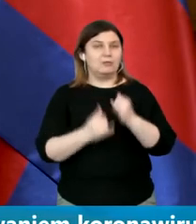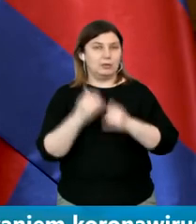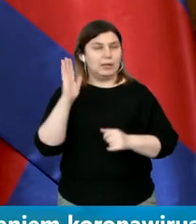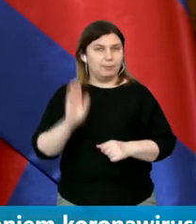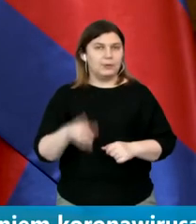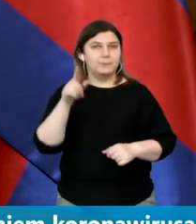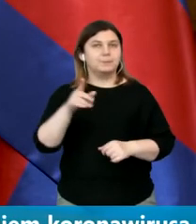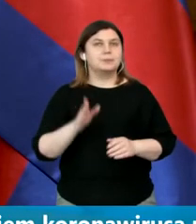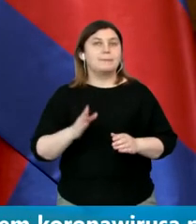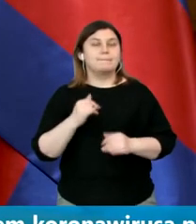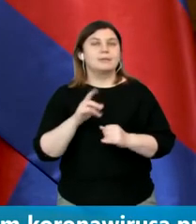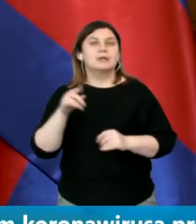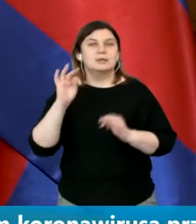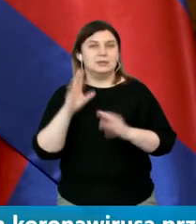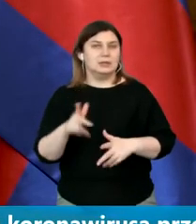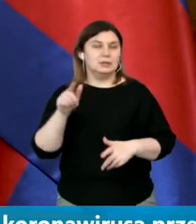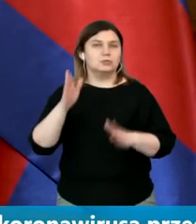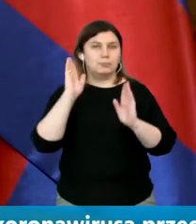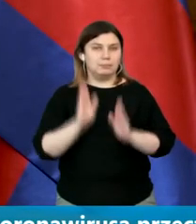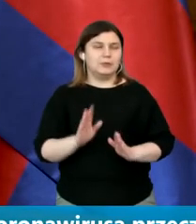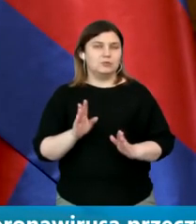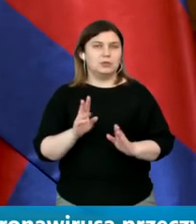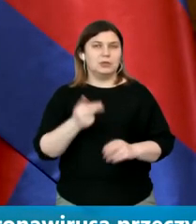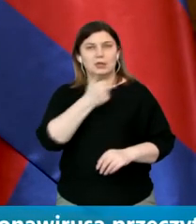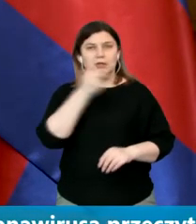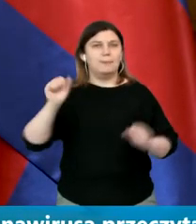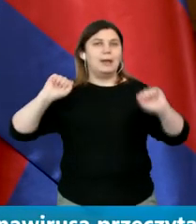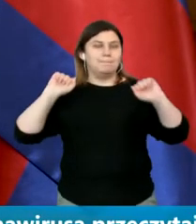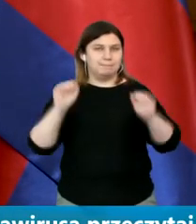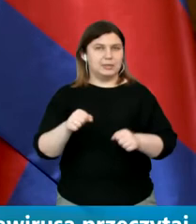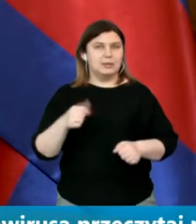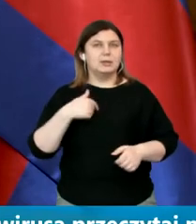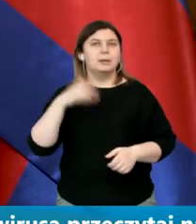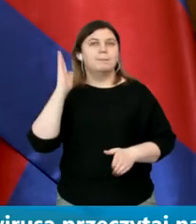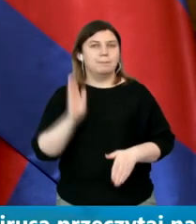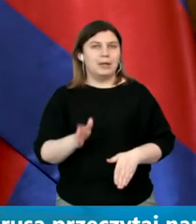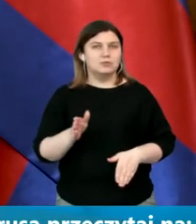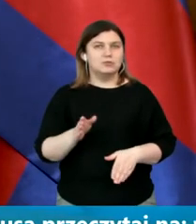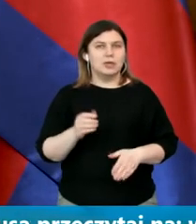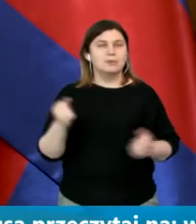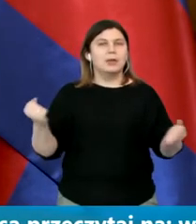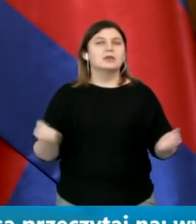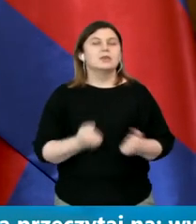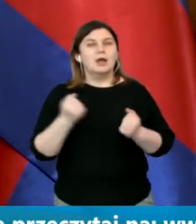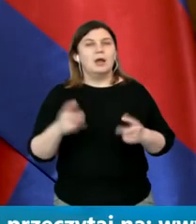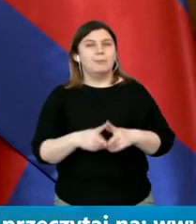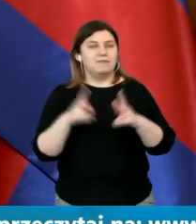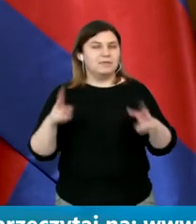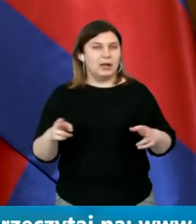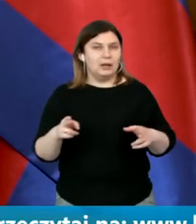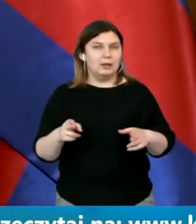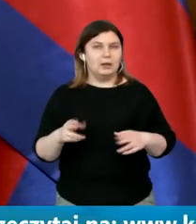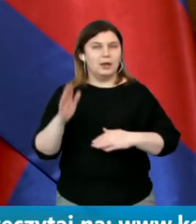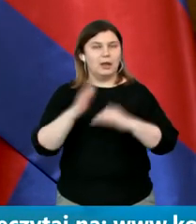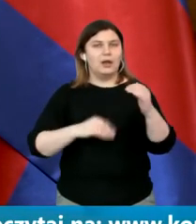trasy północnej no, stanie się już takim tematem pilnym i wtedy będziemy też zabiegali o to, aby w ramach choćby